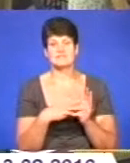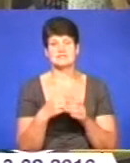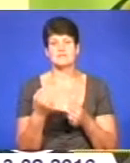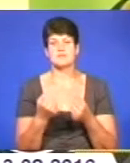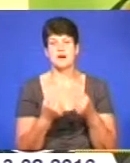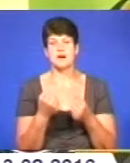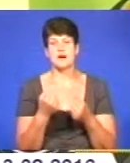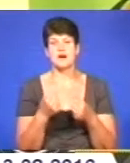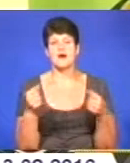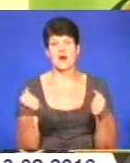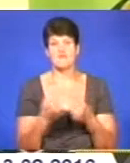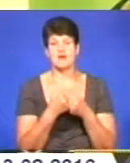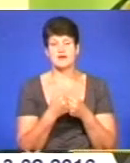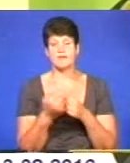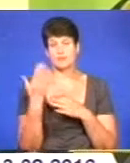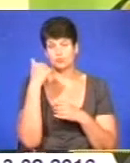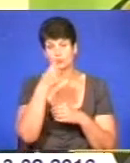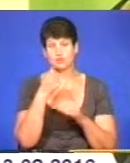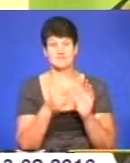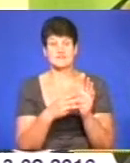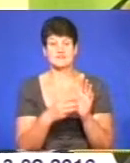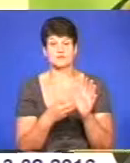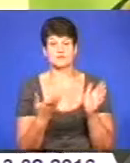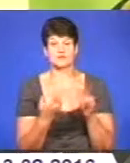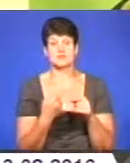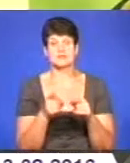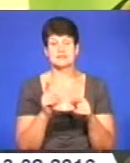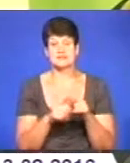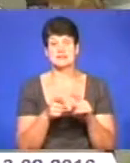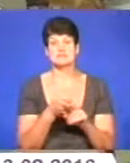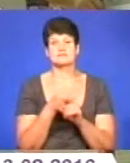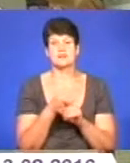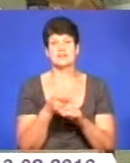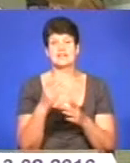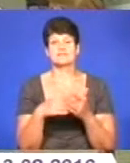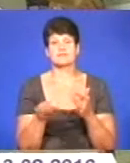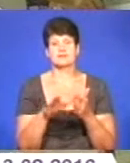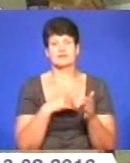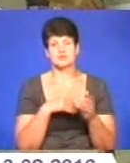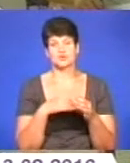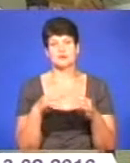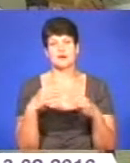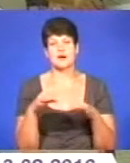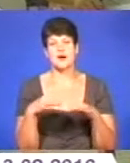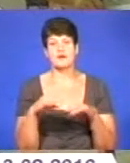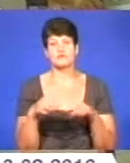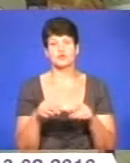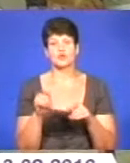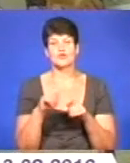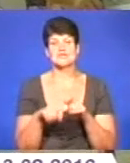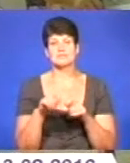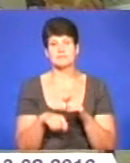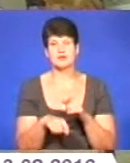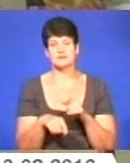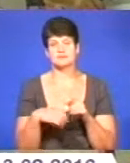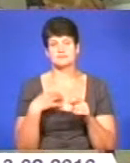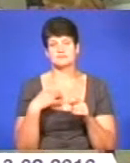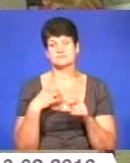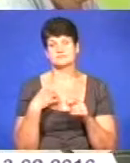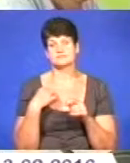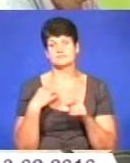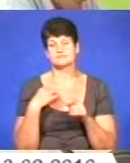8 сотень. У поліції це пов'язують з ліквідацією Державтоінспекції. Водії певний час дозволяли собі нехтувати правилами